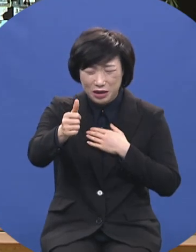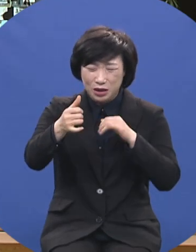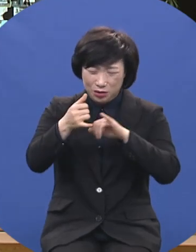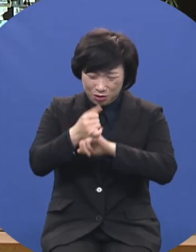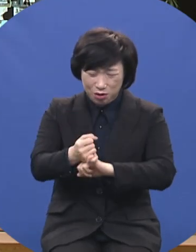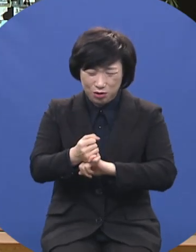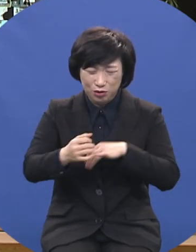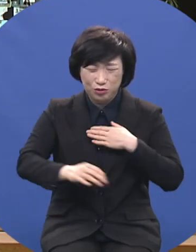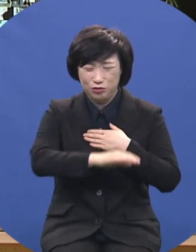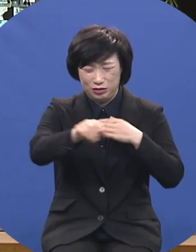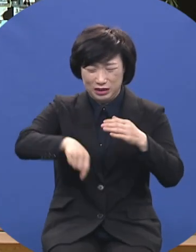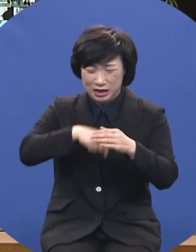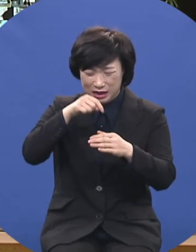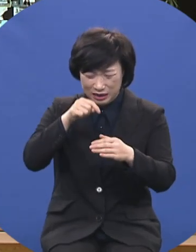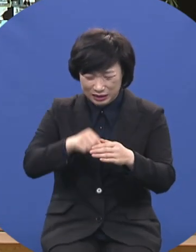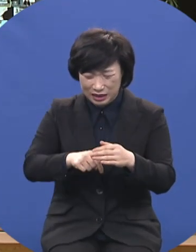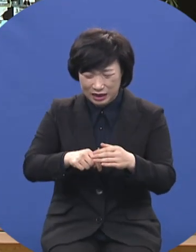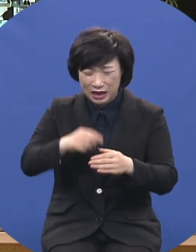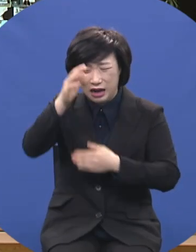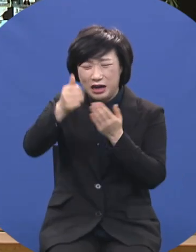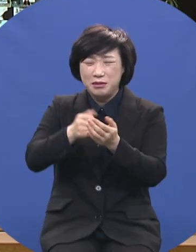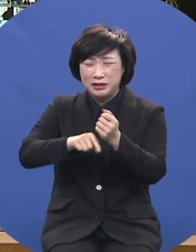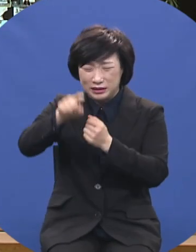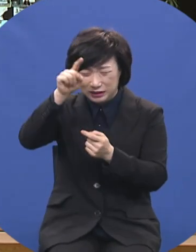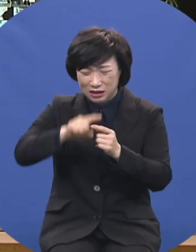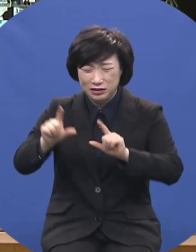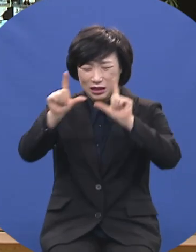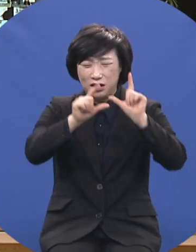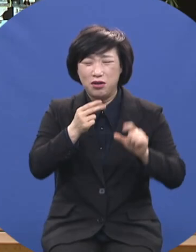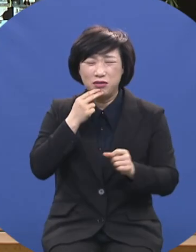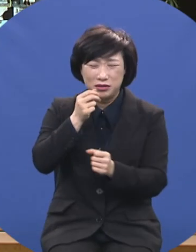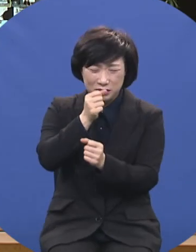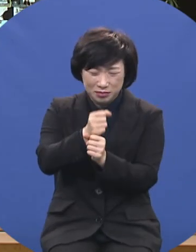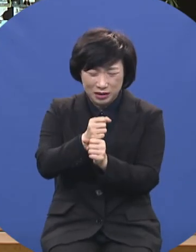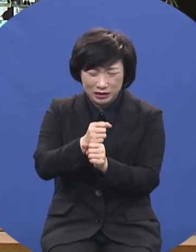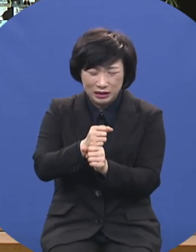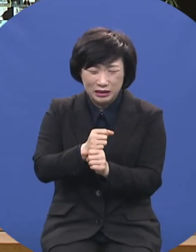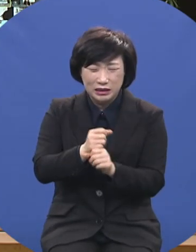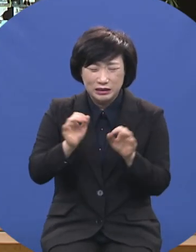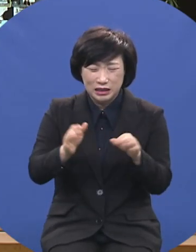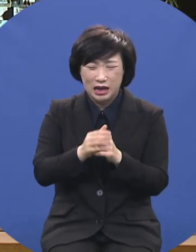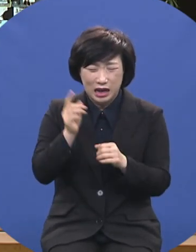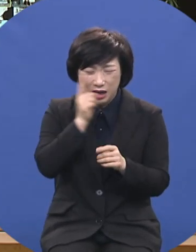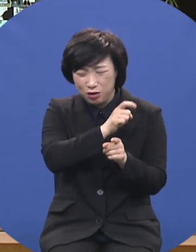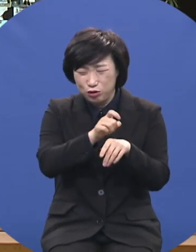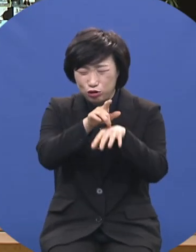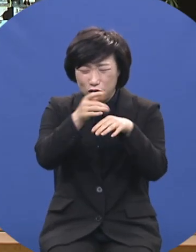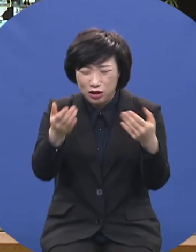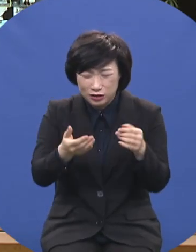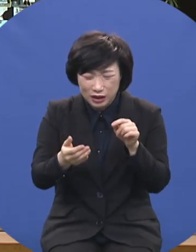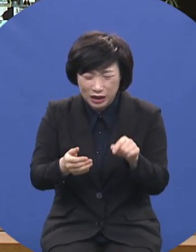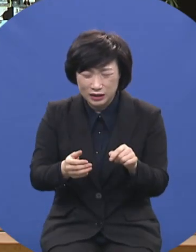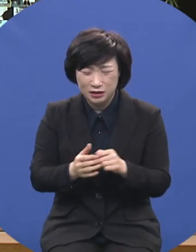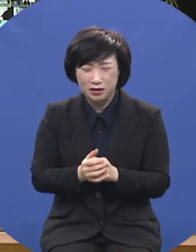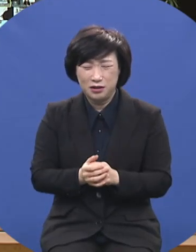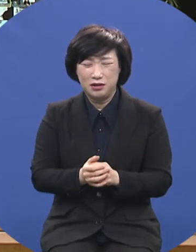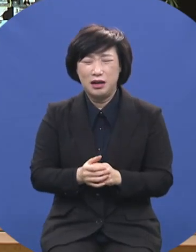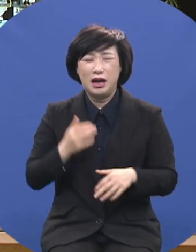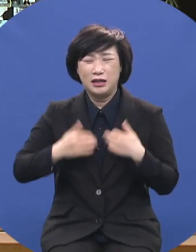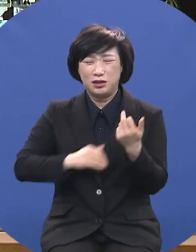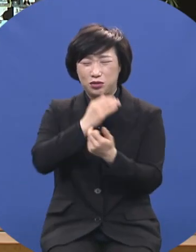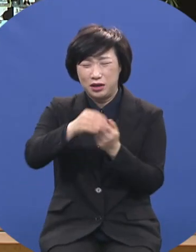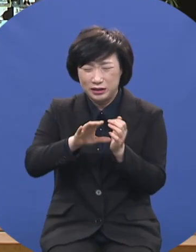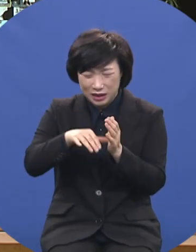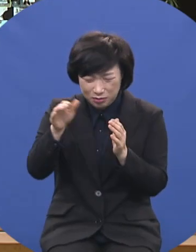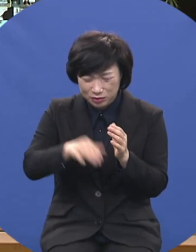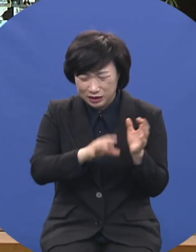반드시 저들에게 하나님 뜻대로 못 살게 하는 악착 같은 마귀 사탄 주신 역사,